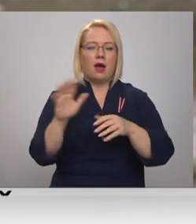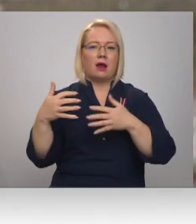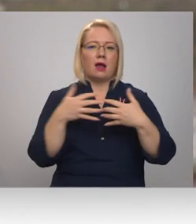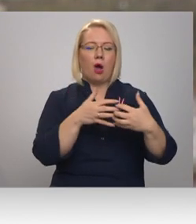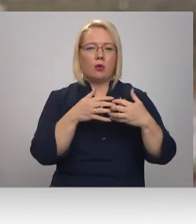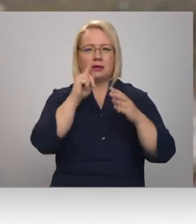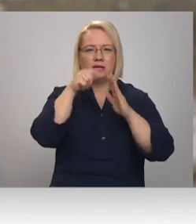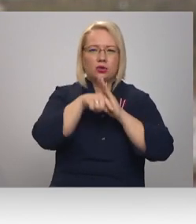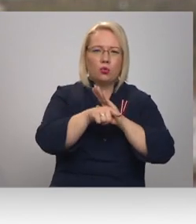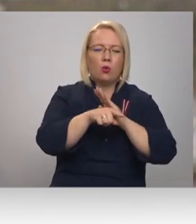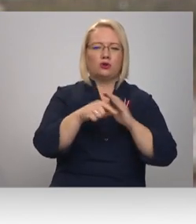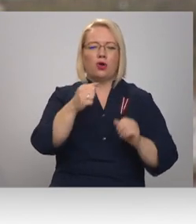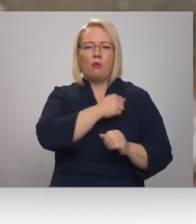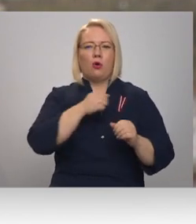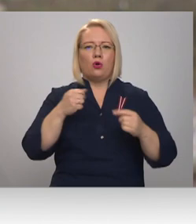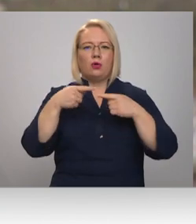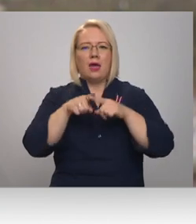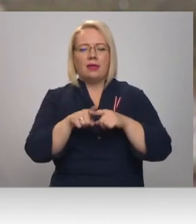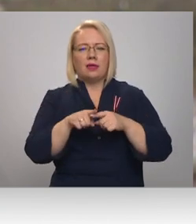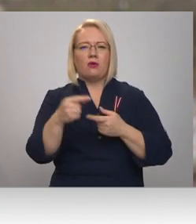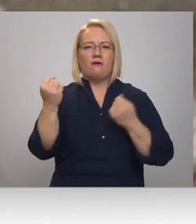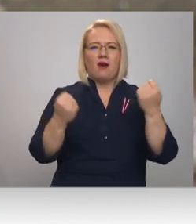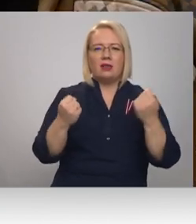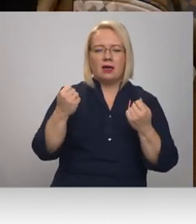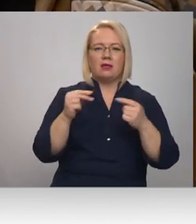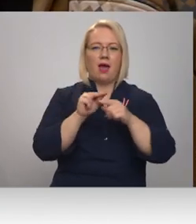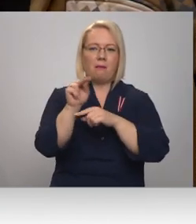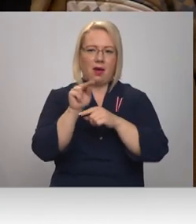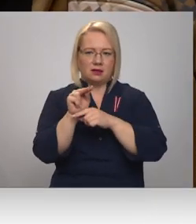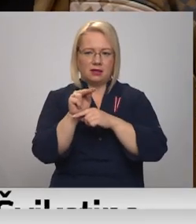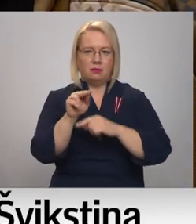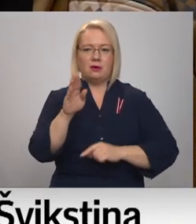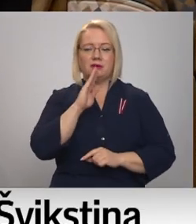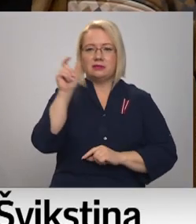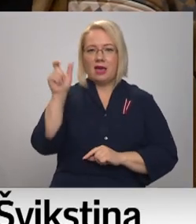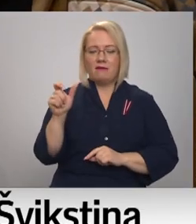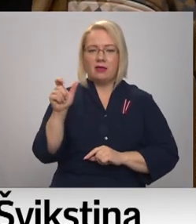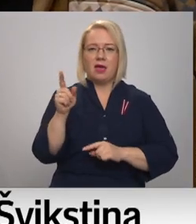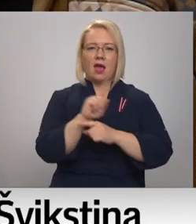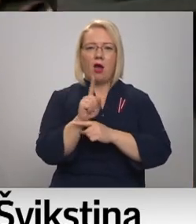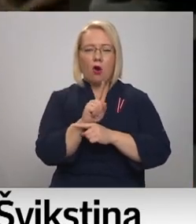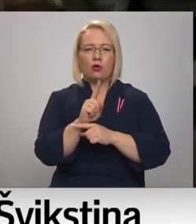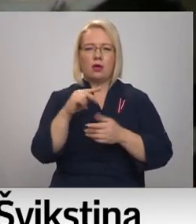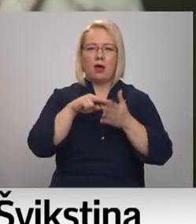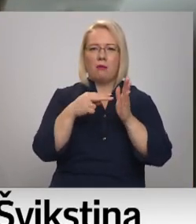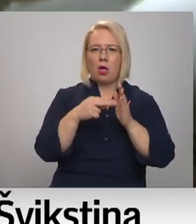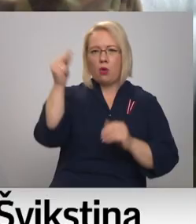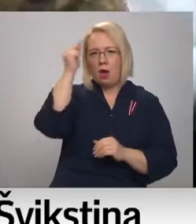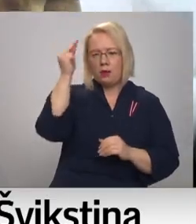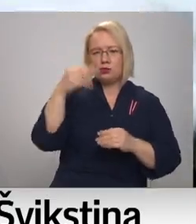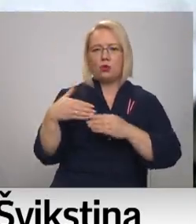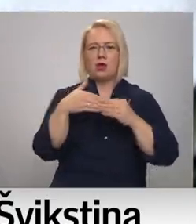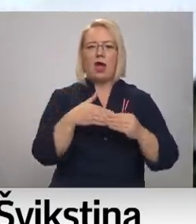izlūkošanas kāpuķēžu bruņtehnikas sievietību vadītāju un taimētāju apmācību. Kristīne ir jākoordinē un jāplāno apmācības, jāvada arī